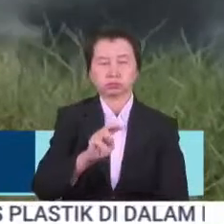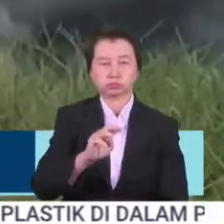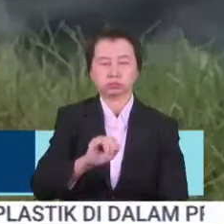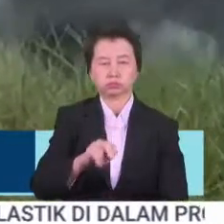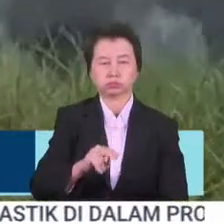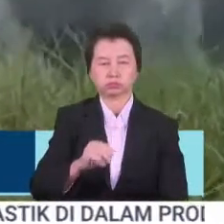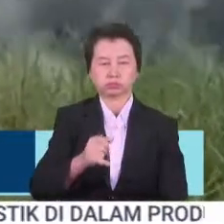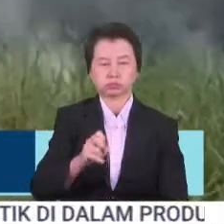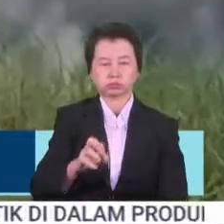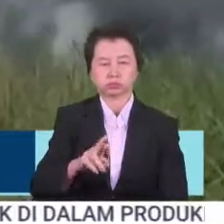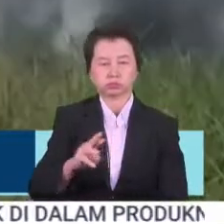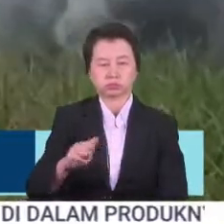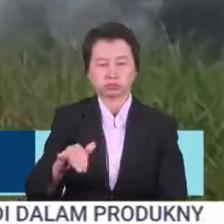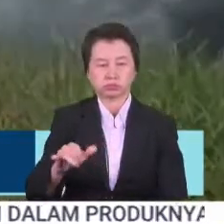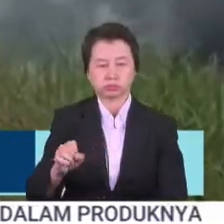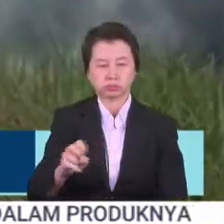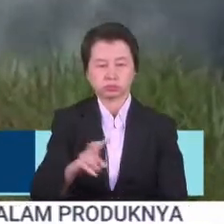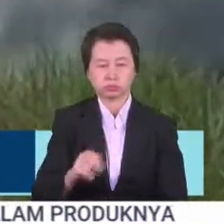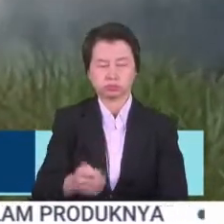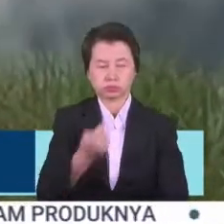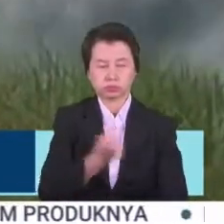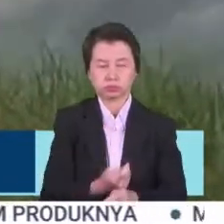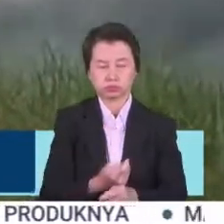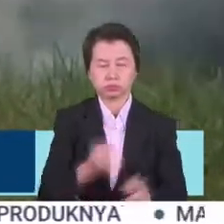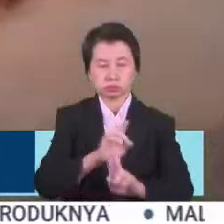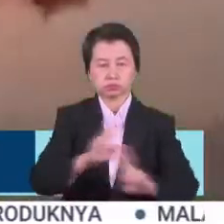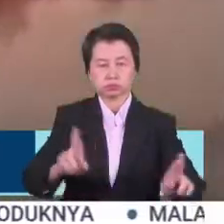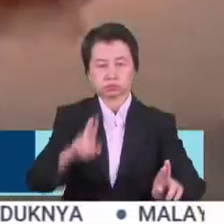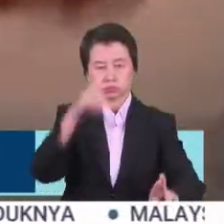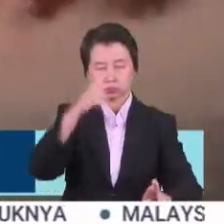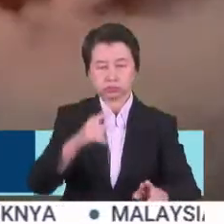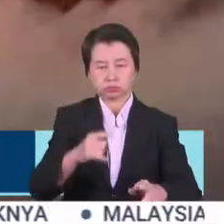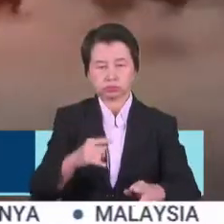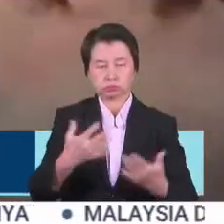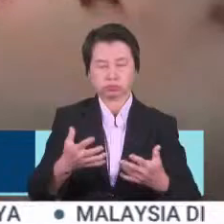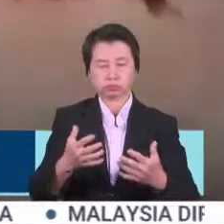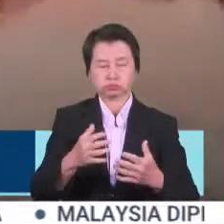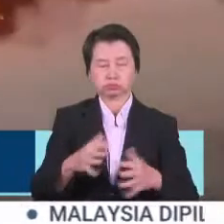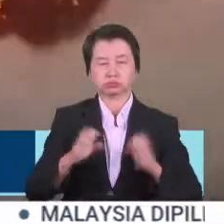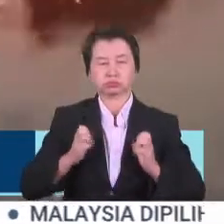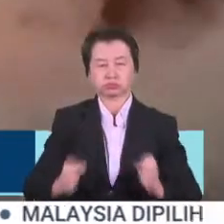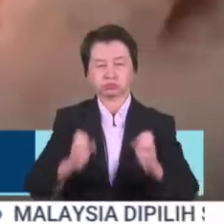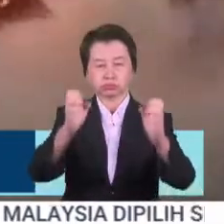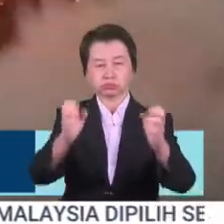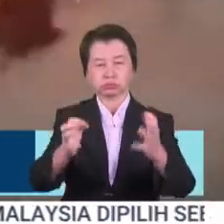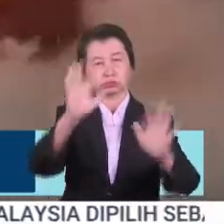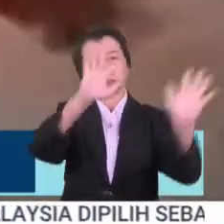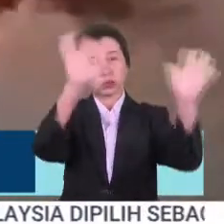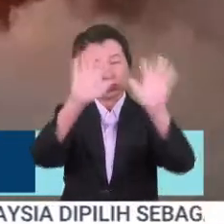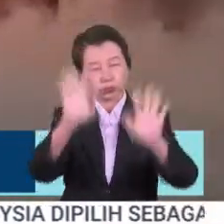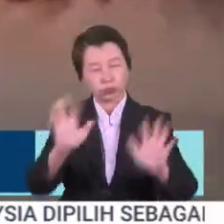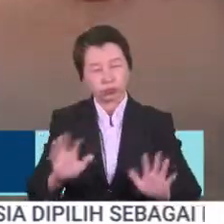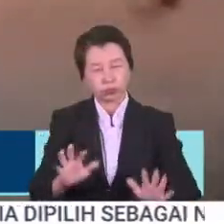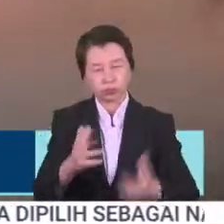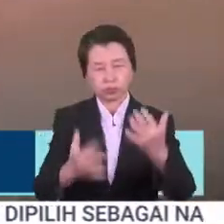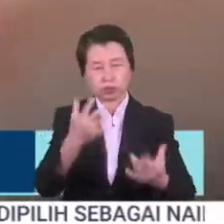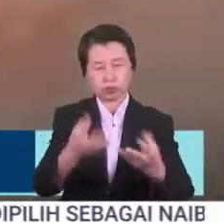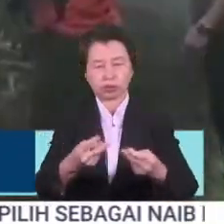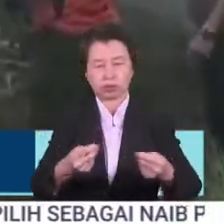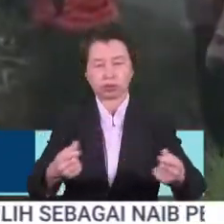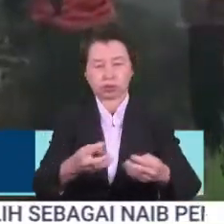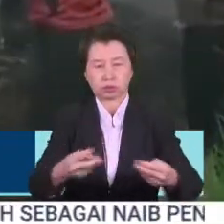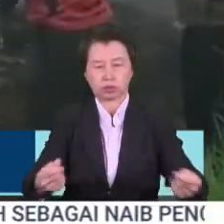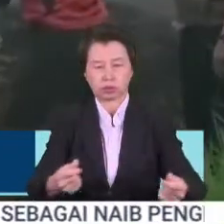Banjarmasin, Kalimantan Selatan menetapkan status bersiap sedia untuk darurat jerebu akibat kebakaran hutan dan tanah sehingga 30 Oktober